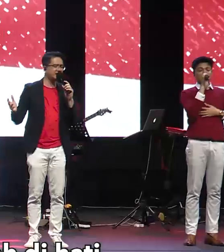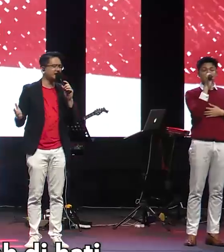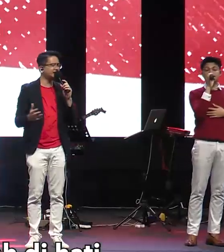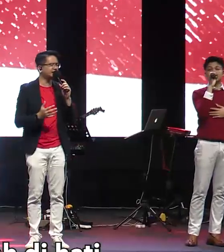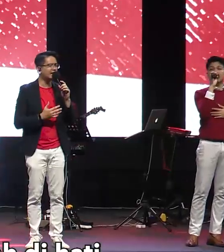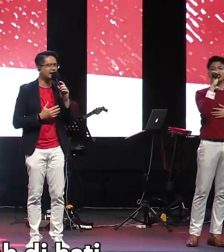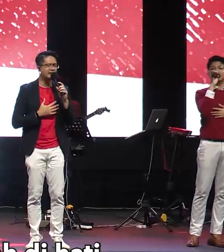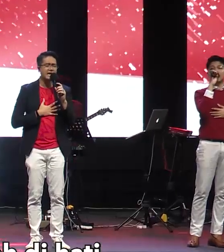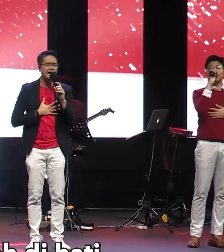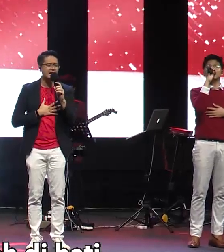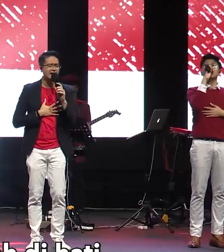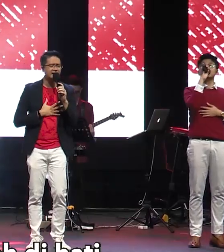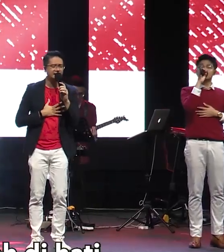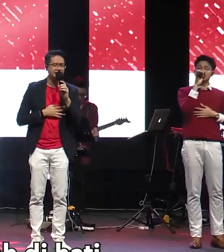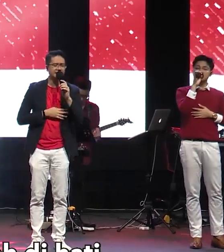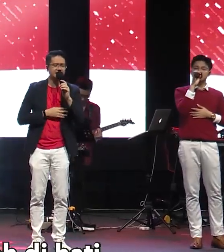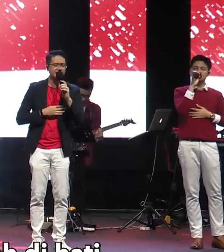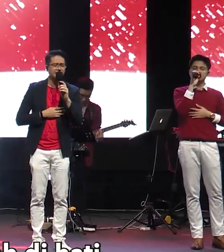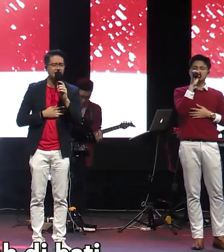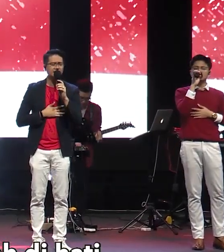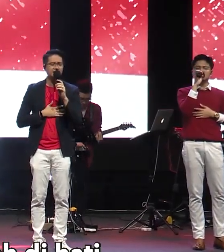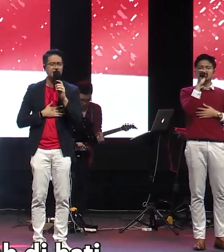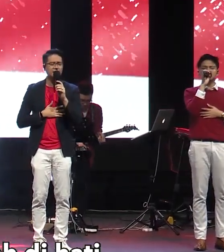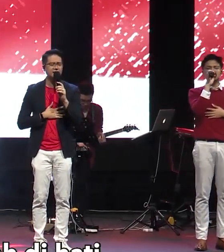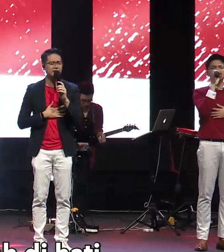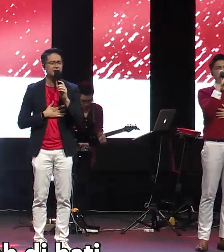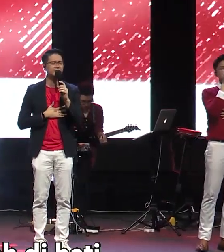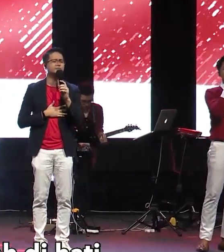melodi indah di hati.